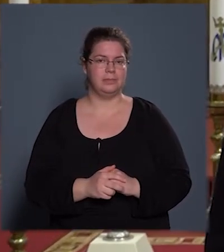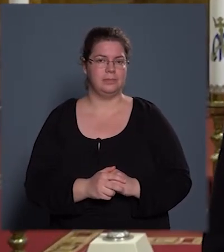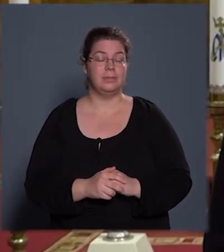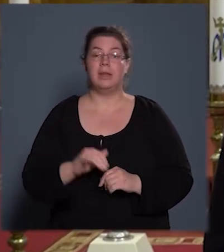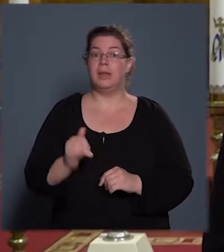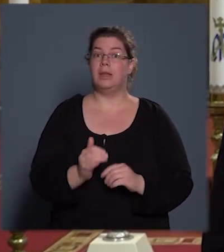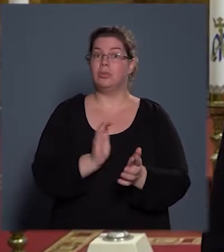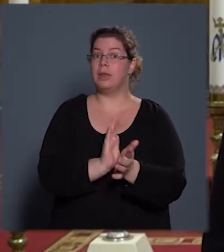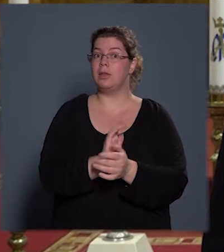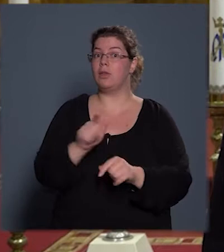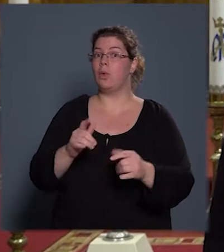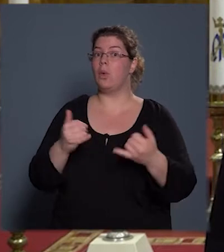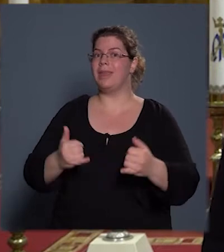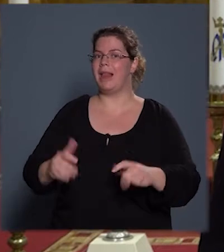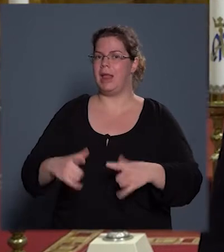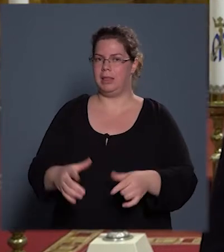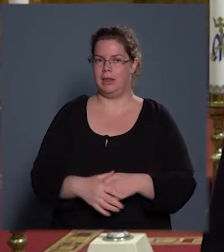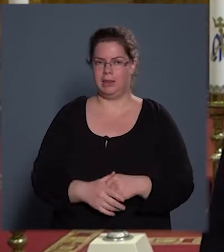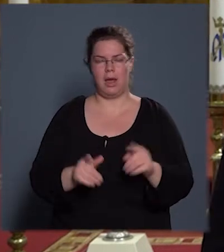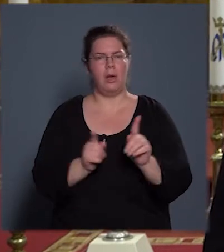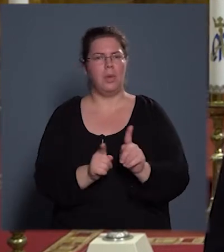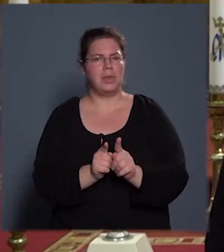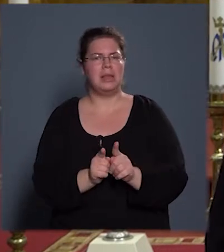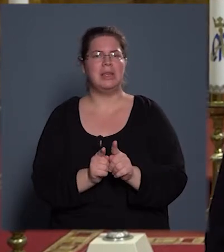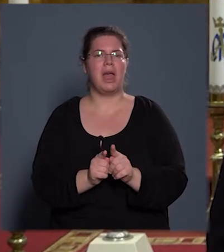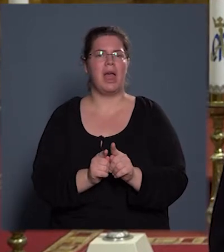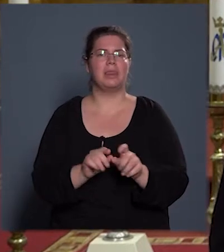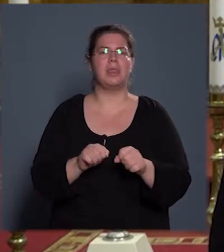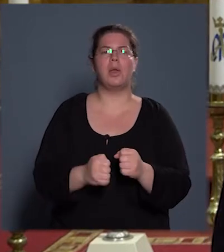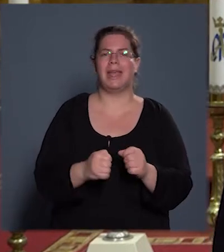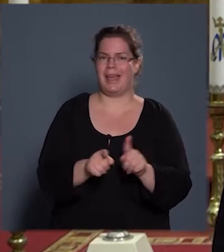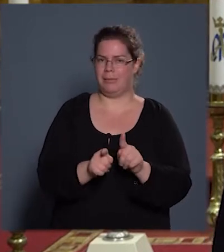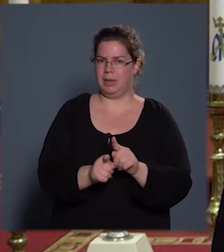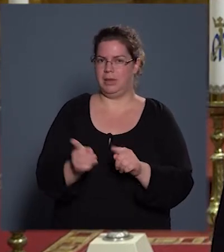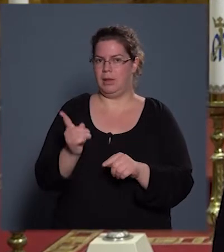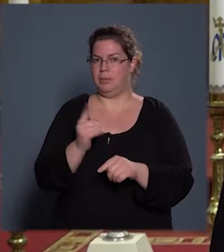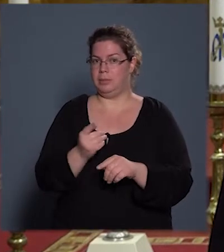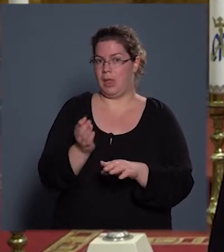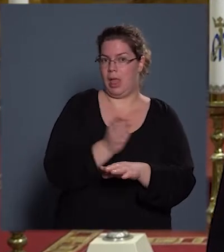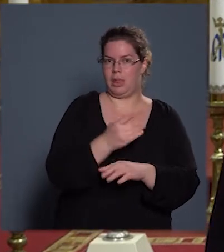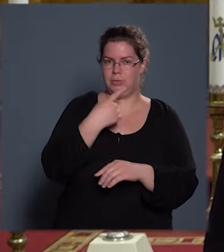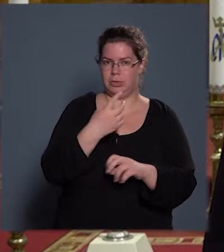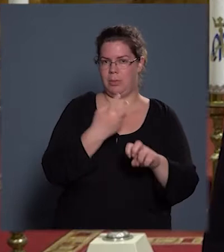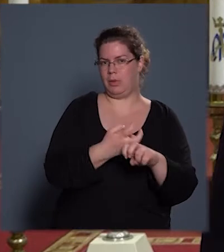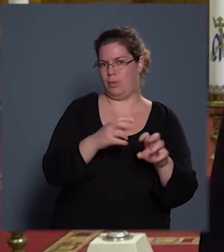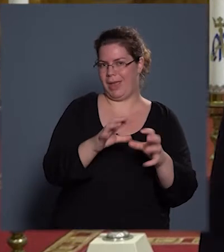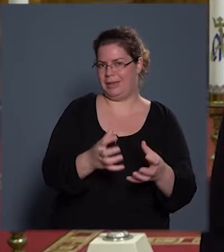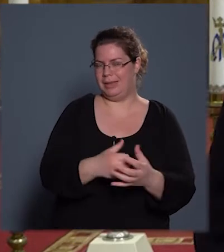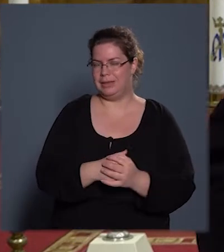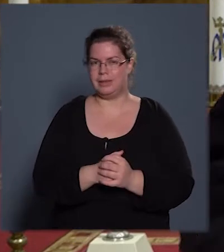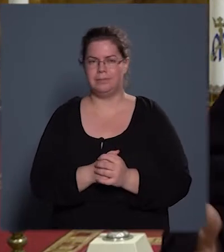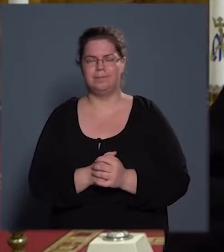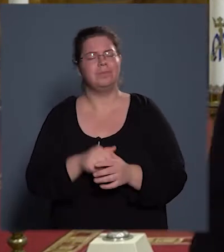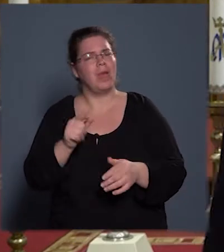És bizony az ő jelenléte ugyanilyen törékeny, mint ez az előbb említett üvegdísz. Hát